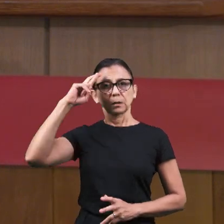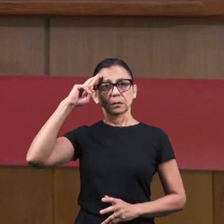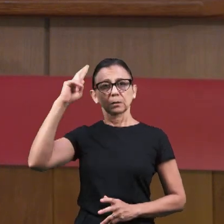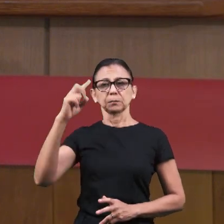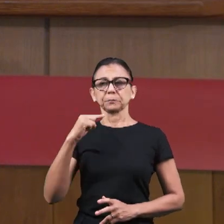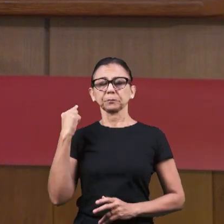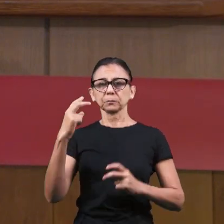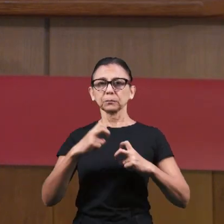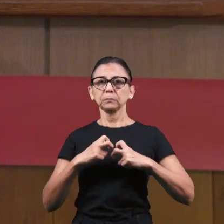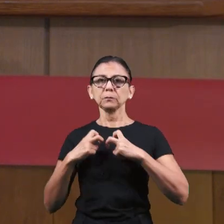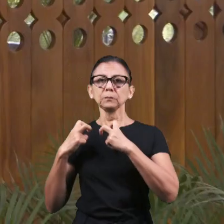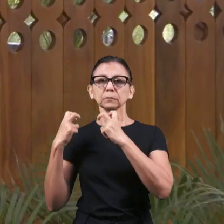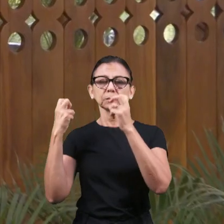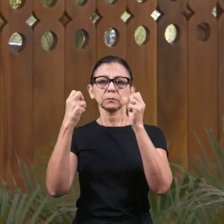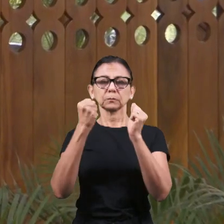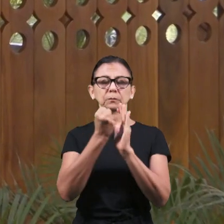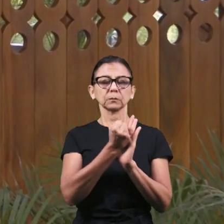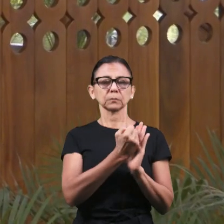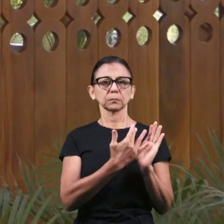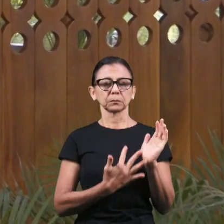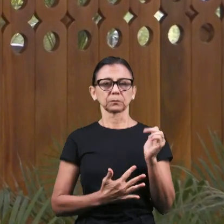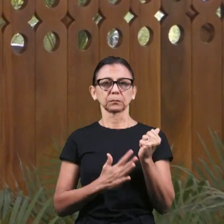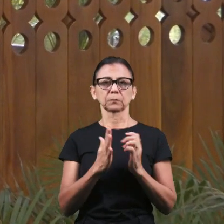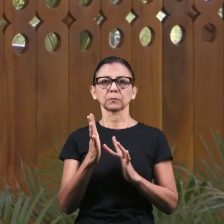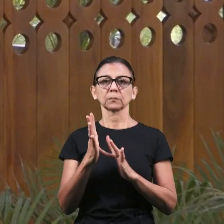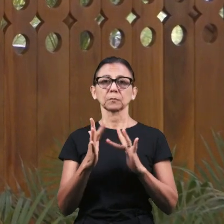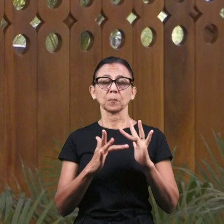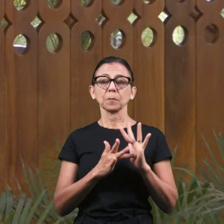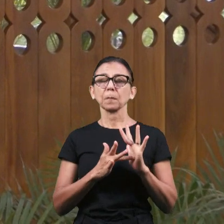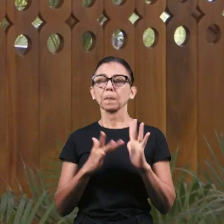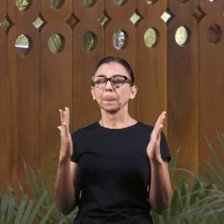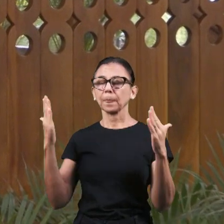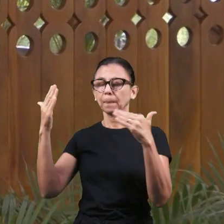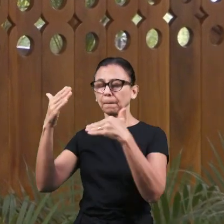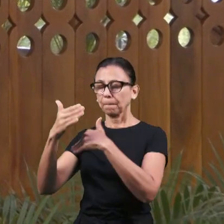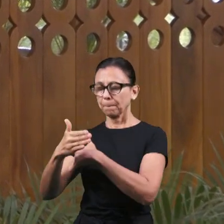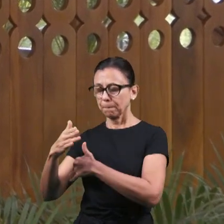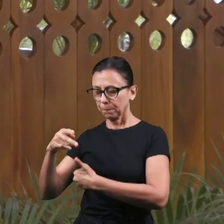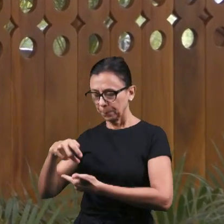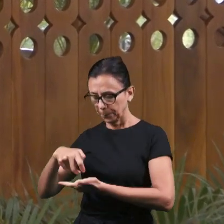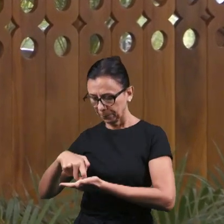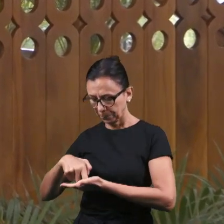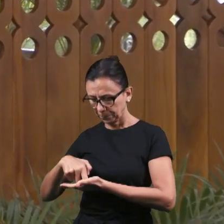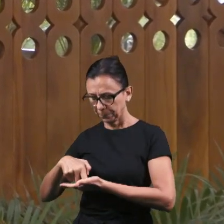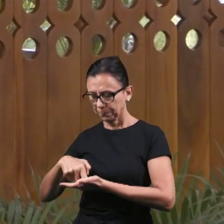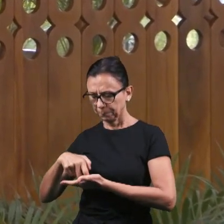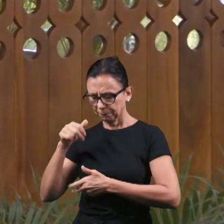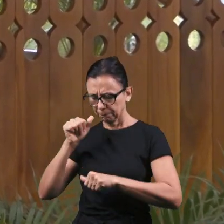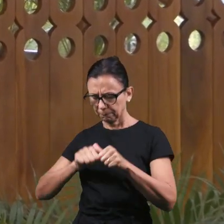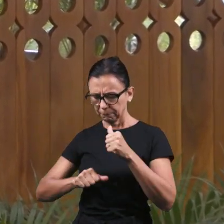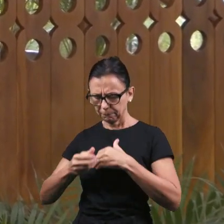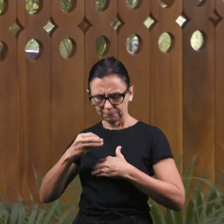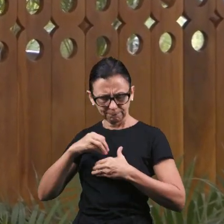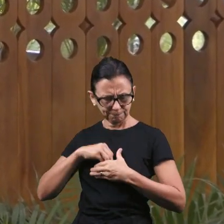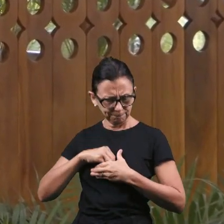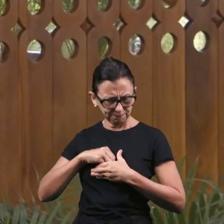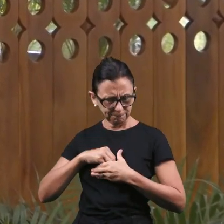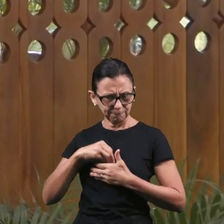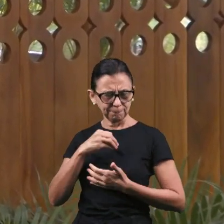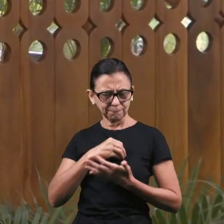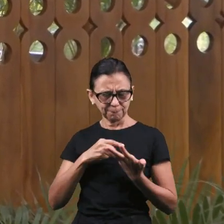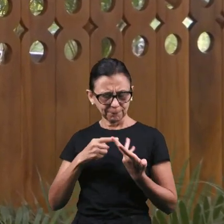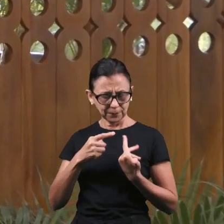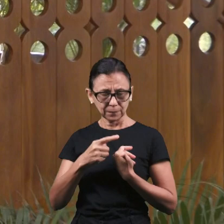Seigneur, nous prions par le pouvoir que dans le sang du Seigneur Jésus, nous nous prosternons, Seigneur, prosternons devant toi en reconnaissant notre